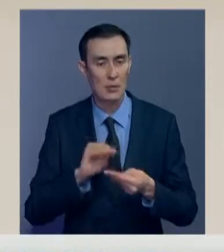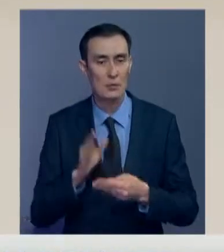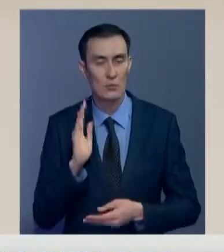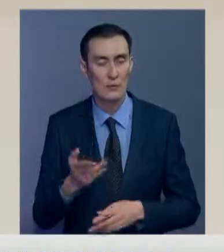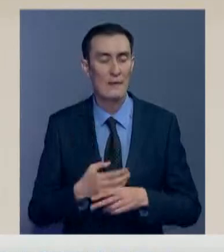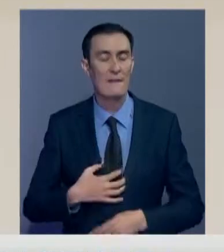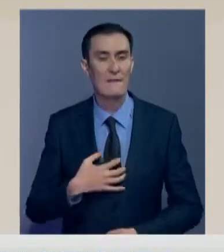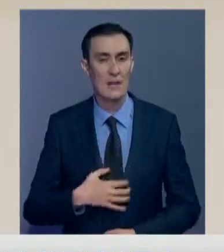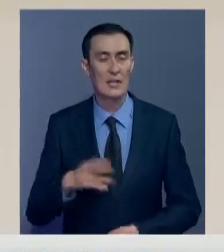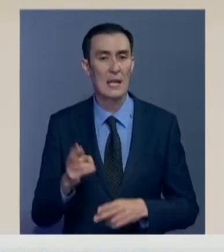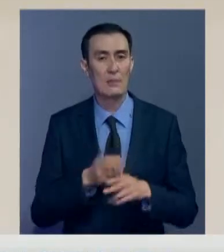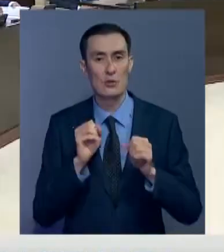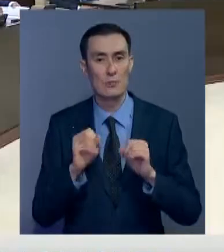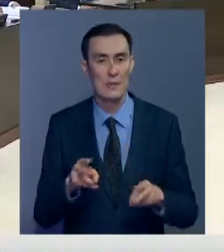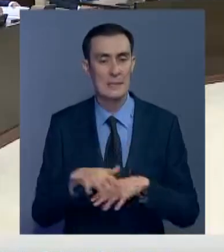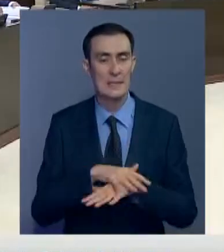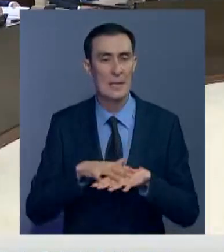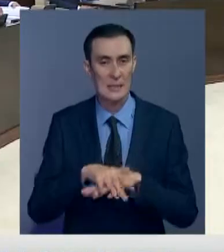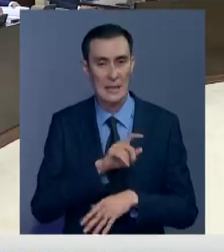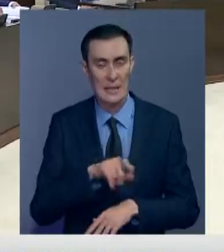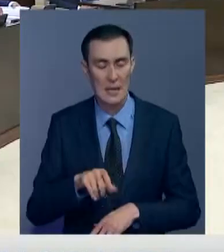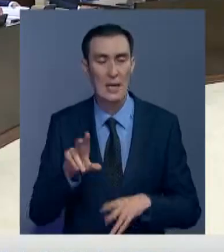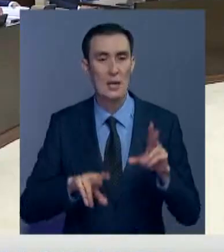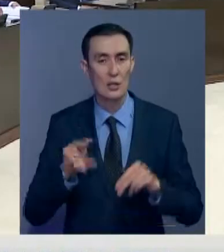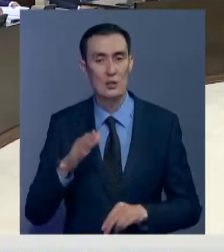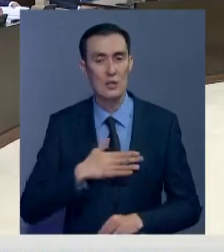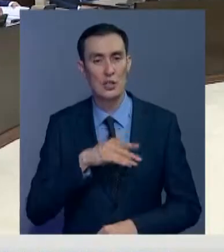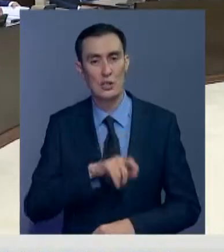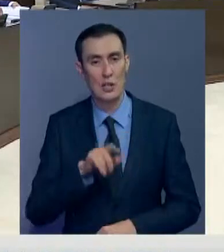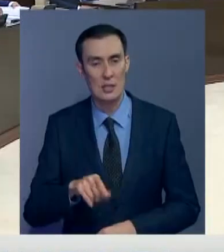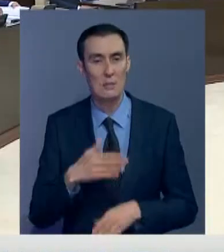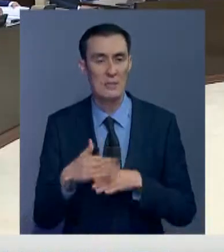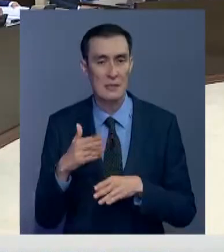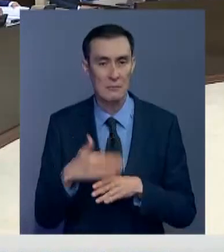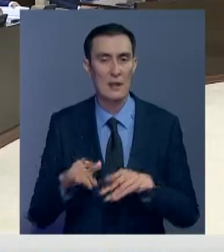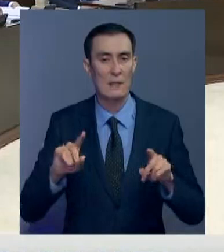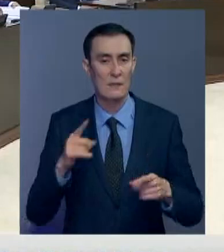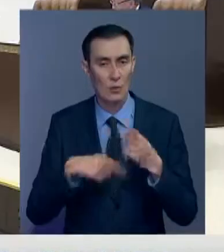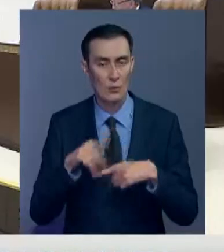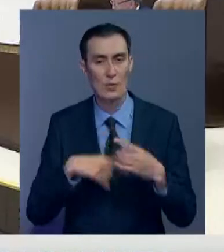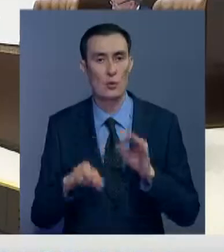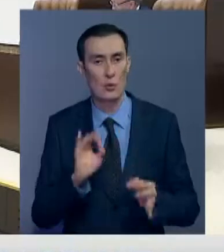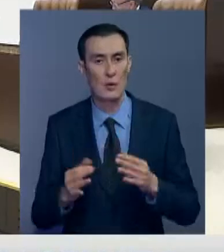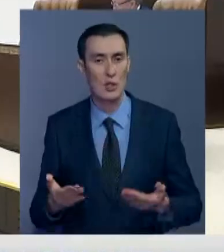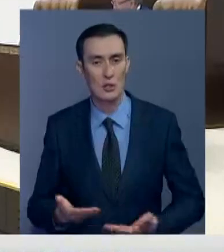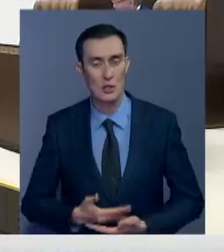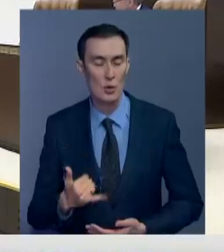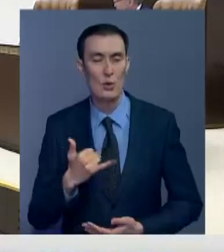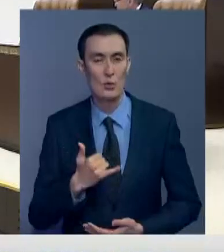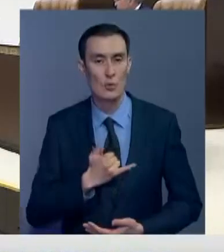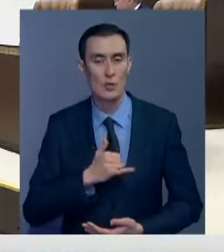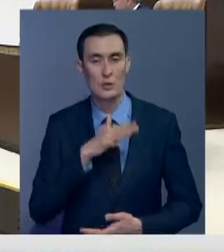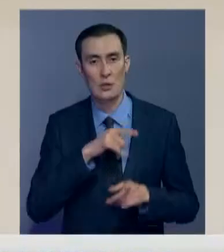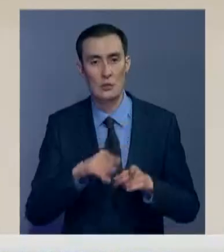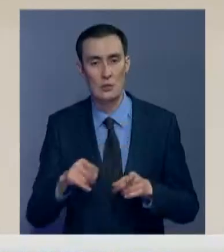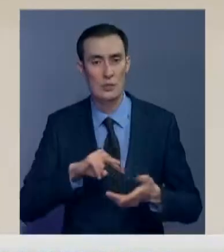Это очень важно для безопасности населения. Я надеюсь, что наши граждане постепенно вернутся к нормальной жизни. У нас